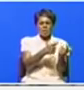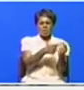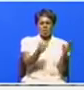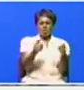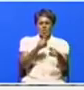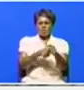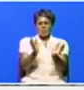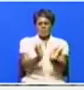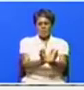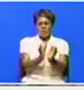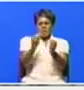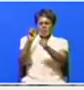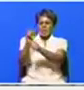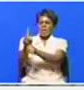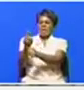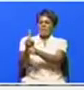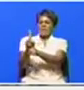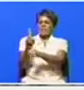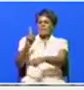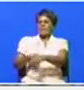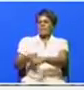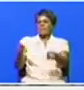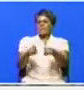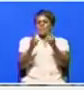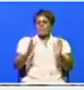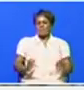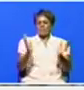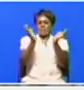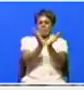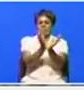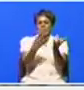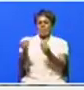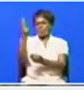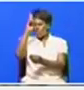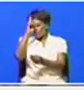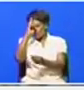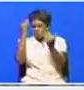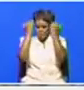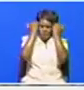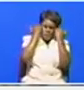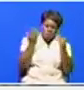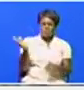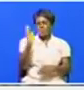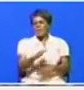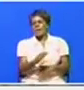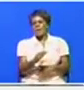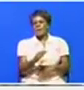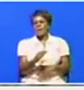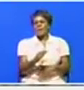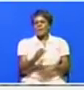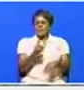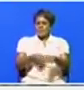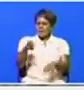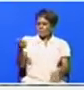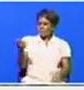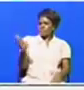mfupi tu imeshafika mara 11. Mtu huyo huyo anakamatwa, anapelekwa polisi, anapelekwa mahakamani, anarudi. Alafu sasa akija akipigwa